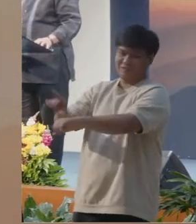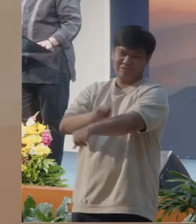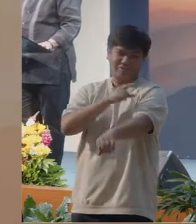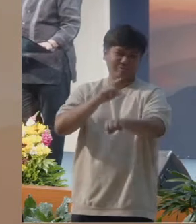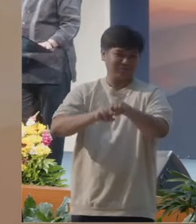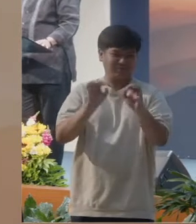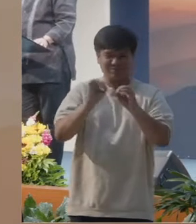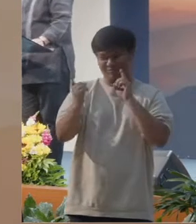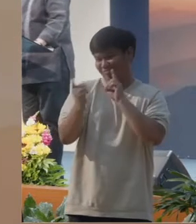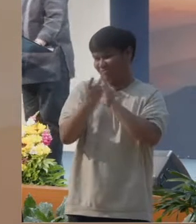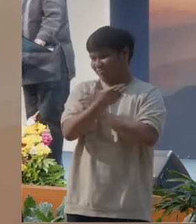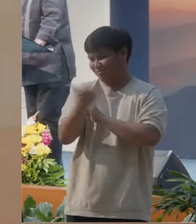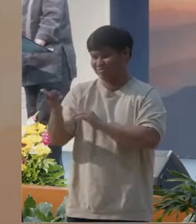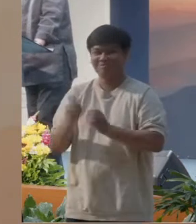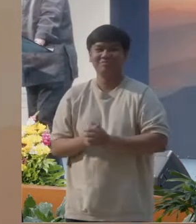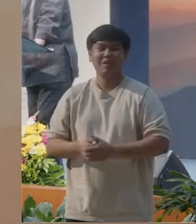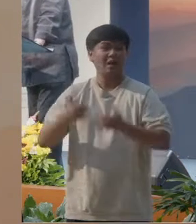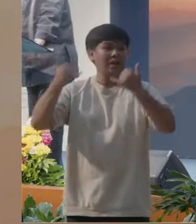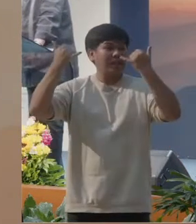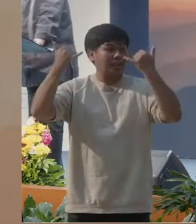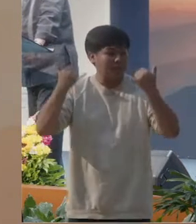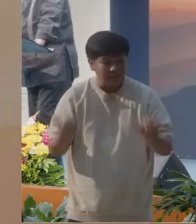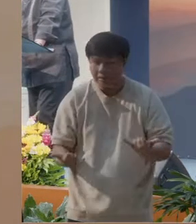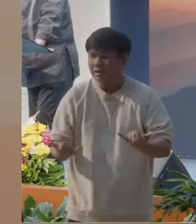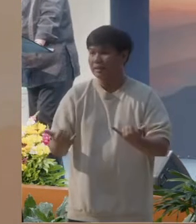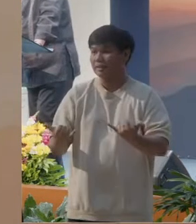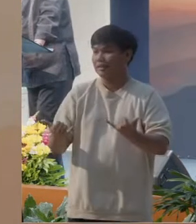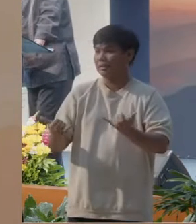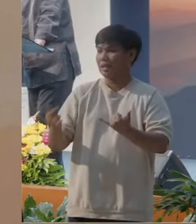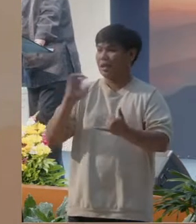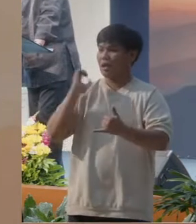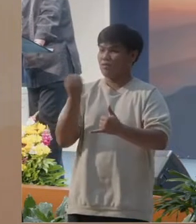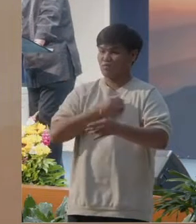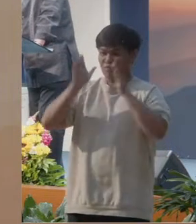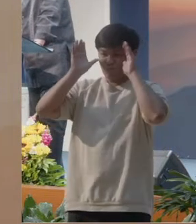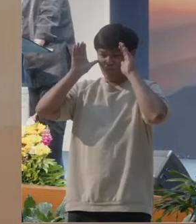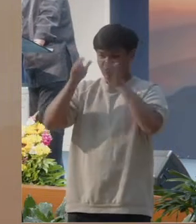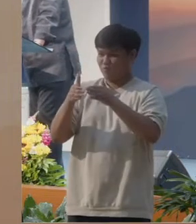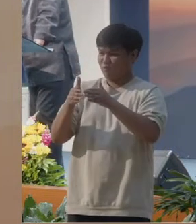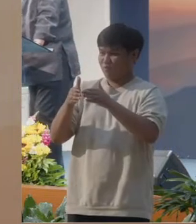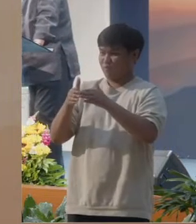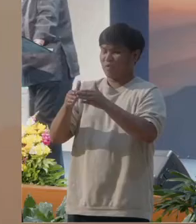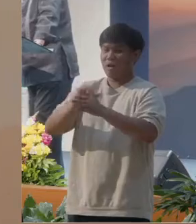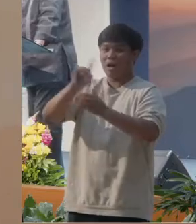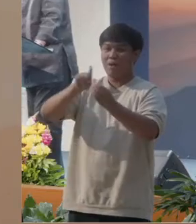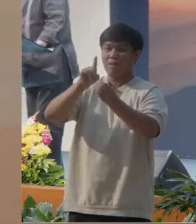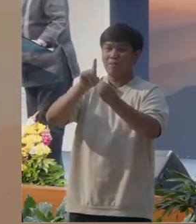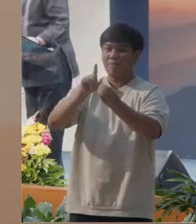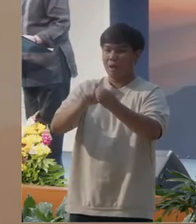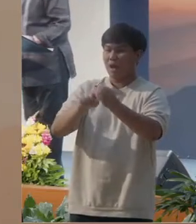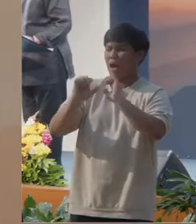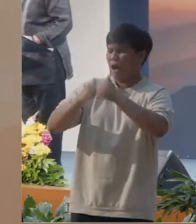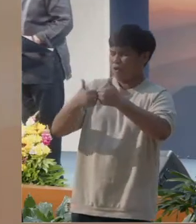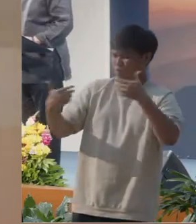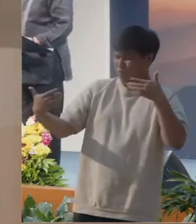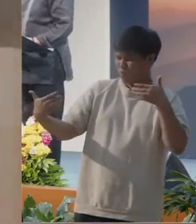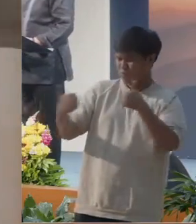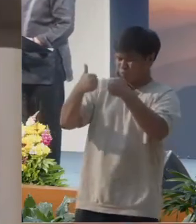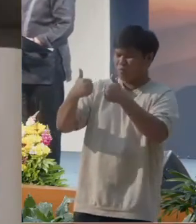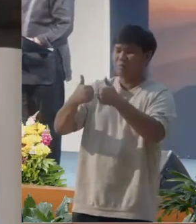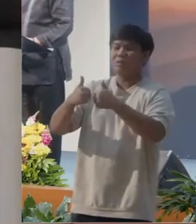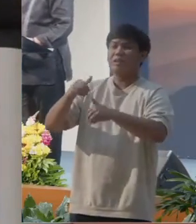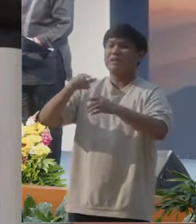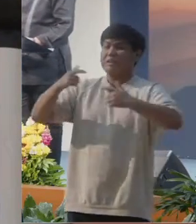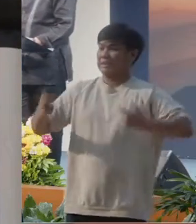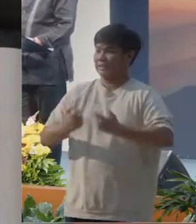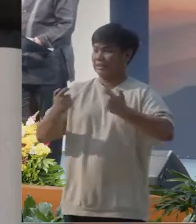naririto lahat. Sa araw pong ito, ang ating tatalakayin ay ang harapin ang kasalanan at hanapin